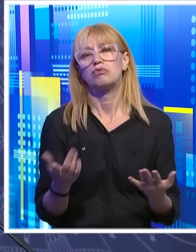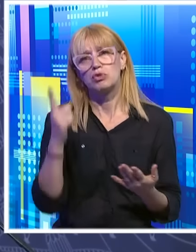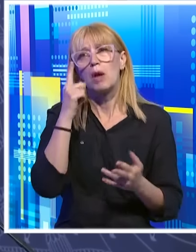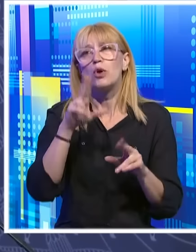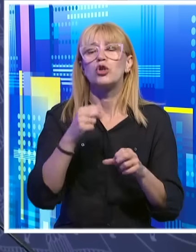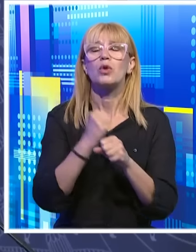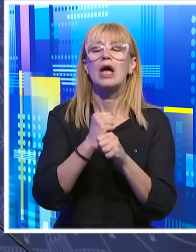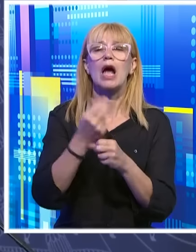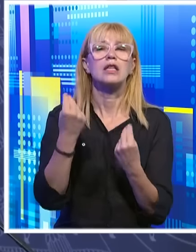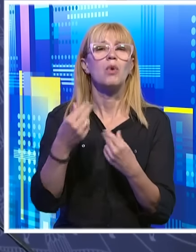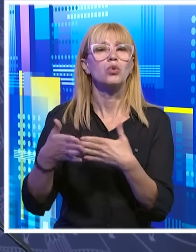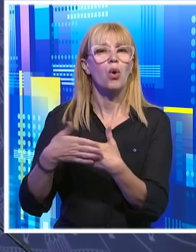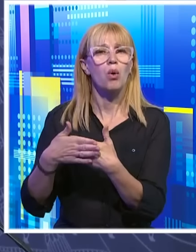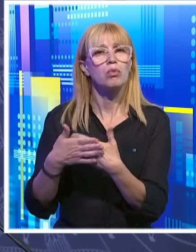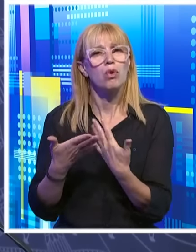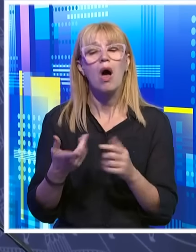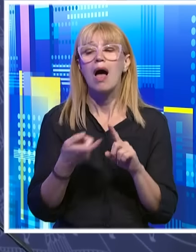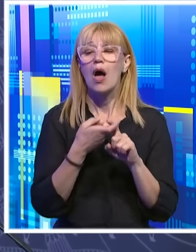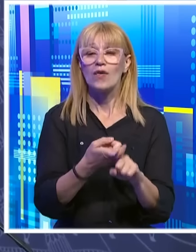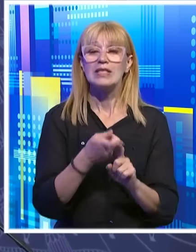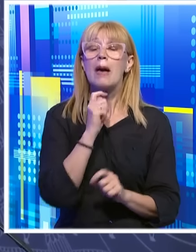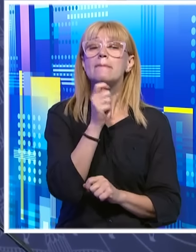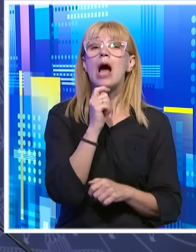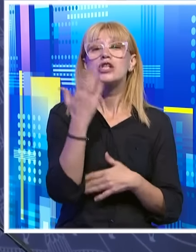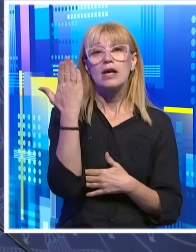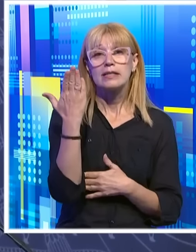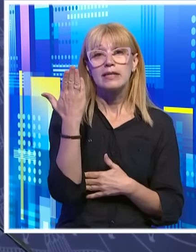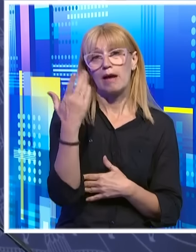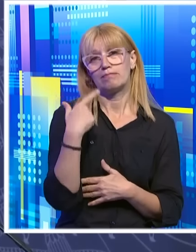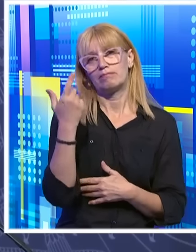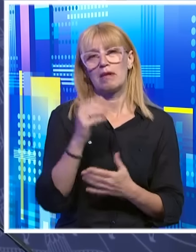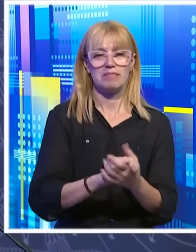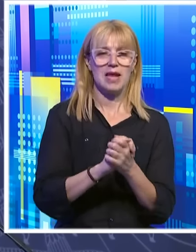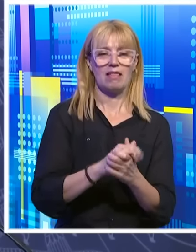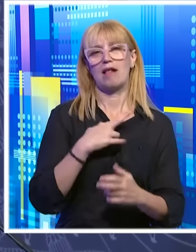radimo. Što se tiče naših mađarskih prijatelja, mađarske braće,